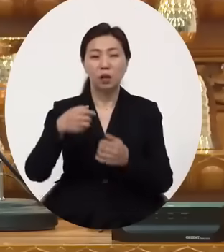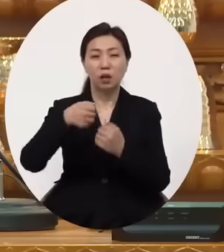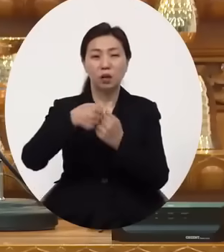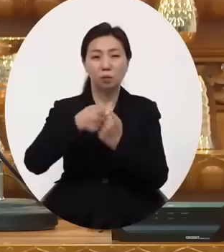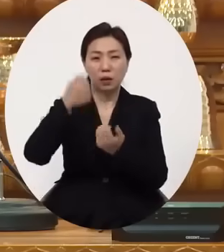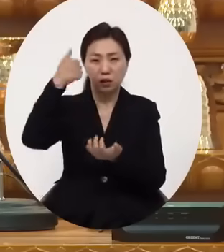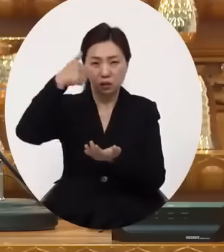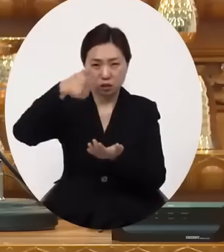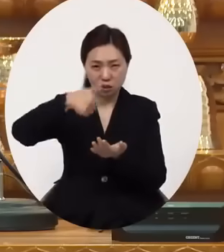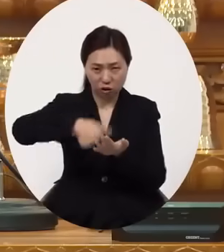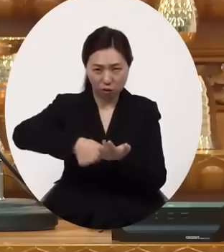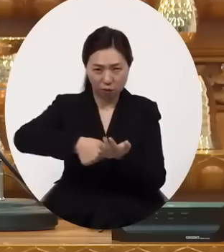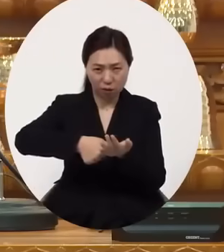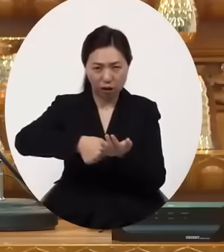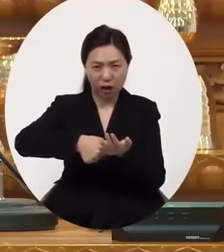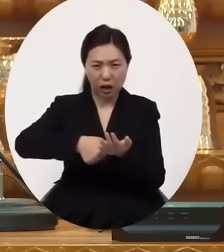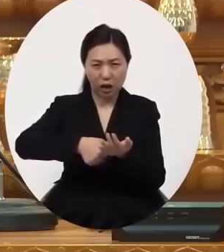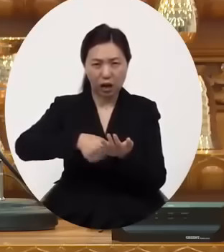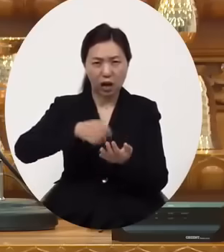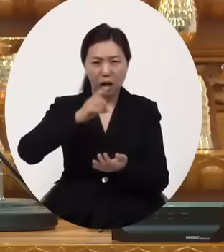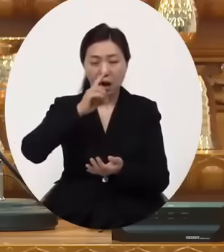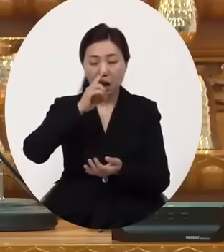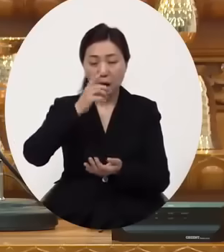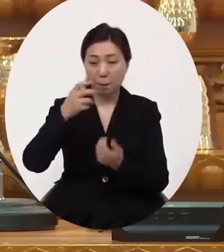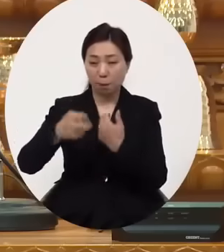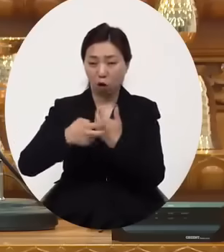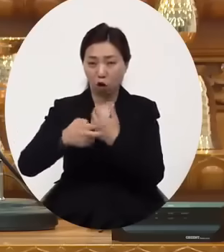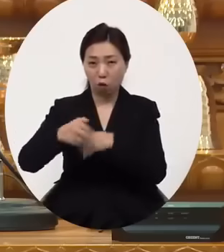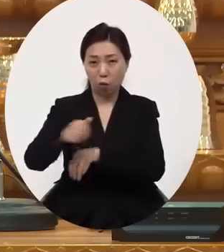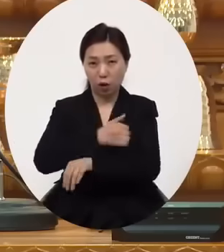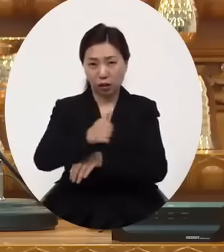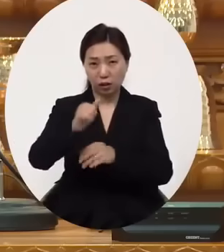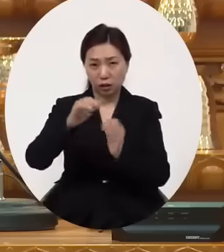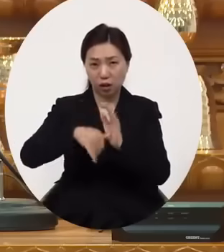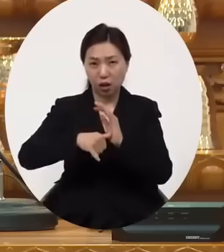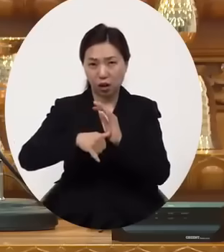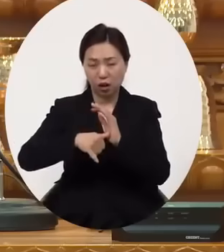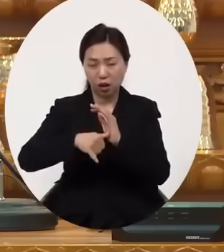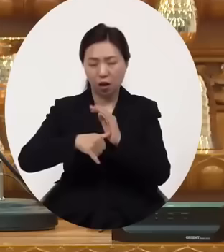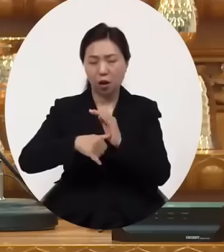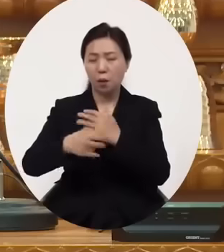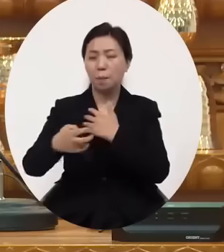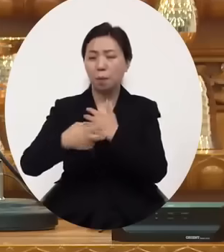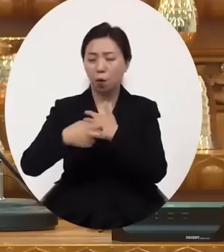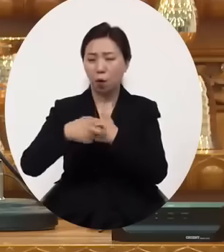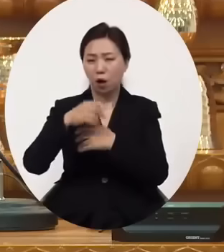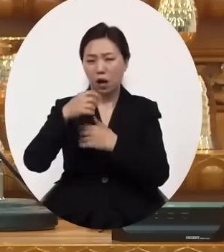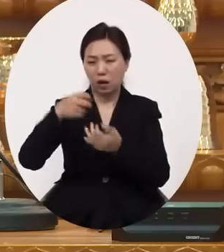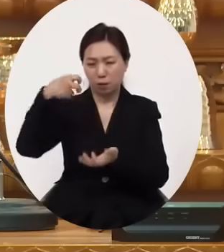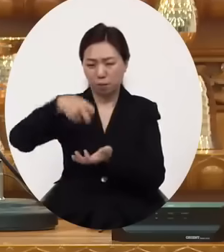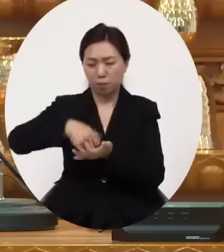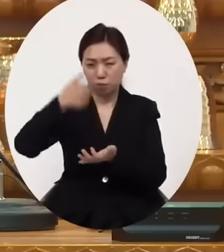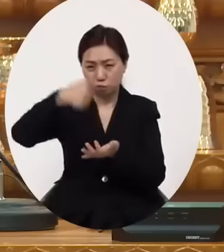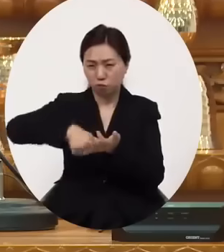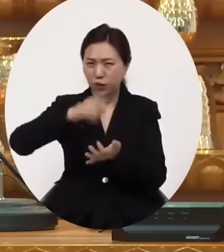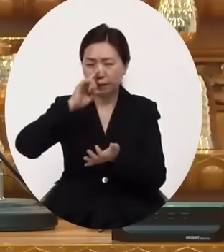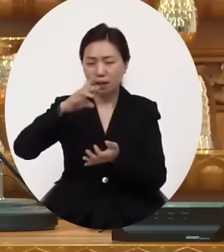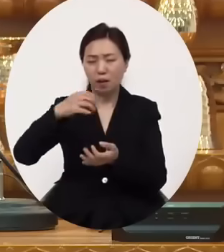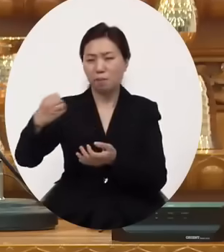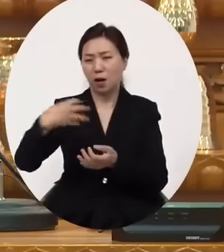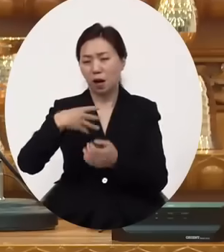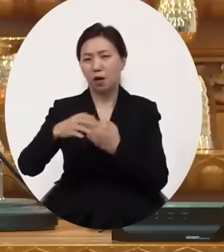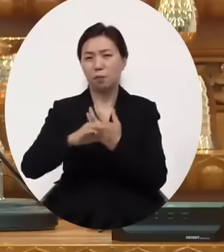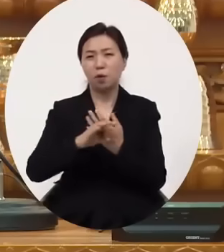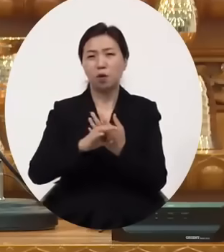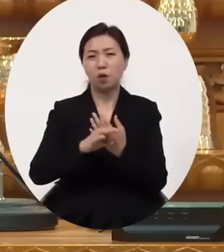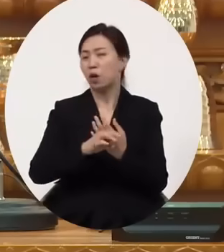다 닳아가지고 절을 하면 안 된다 하는 진단이 나왔다면 안 해야 돼요. 그런데 무릎이 약간